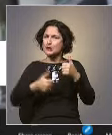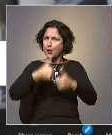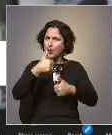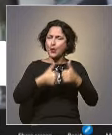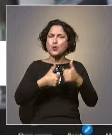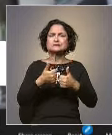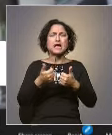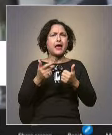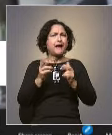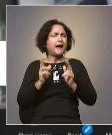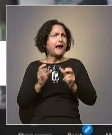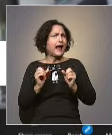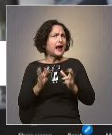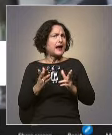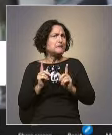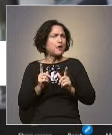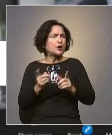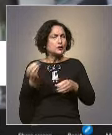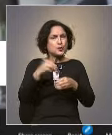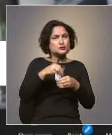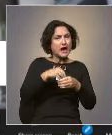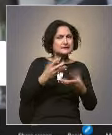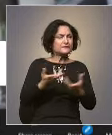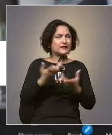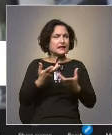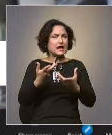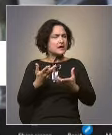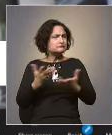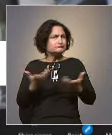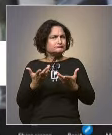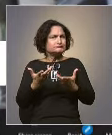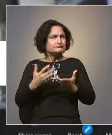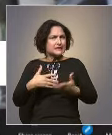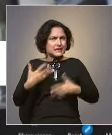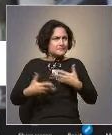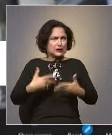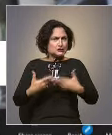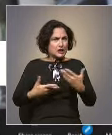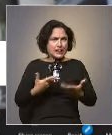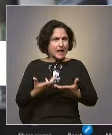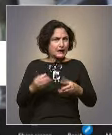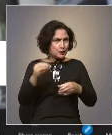участват, да се включат. Но засилва ли се интереса или намалява? Какво е вашето впечатление?